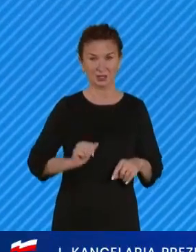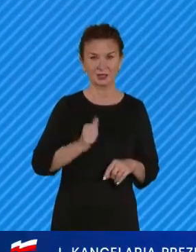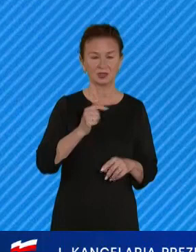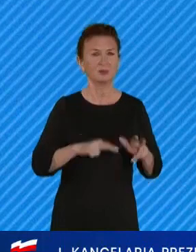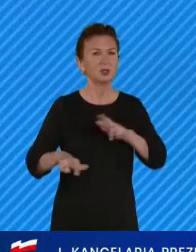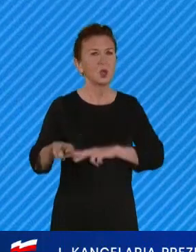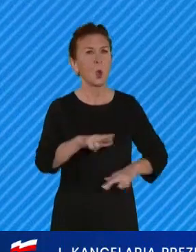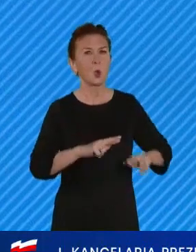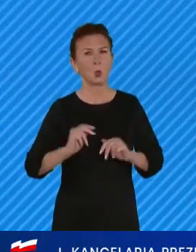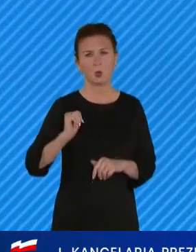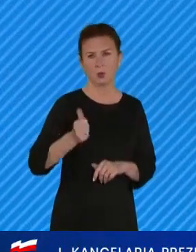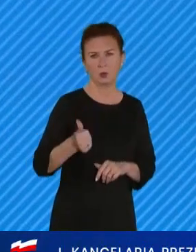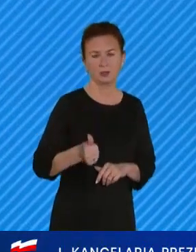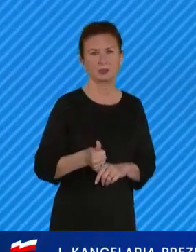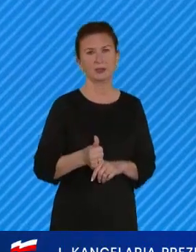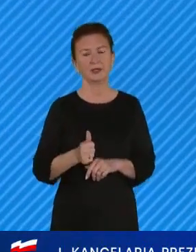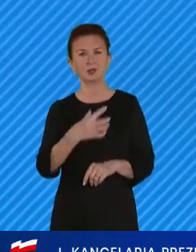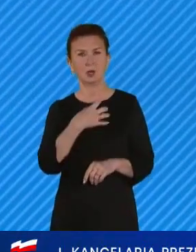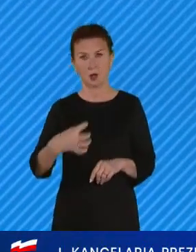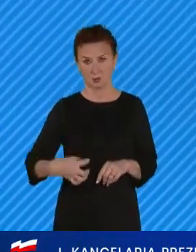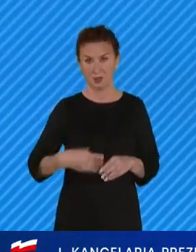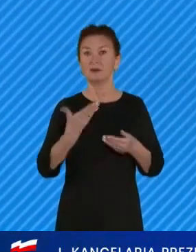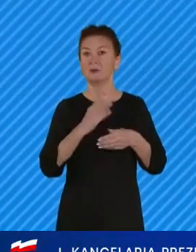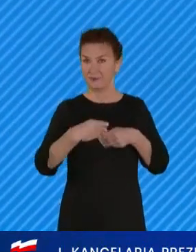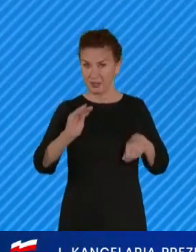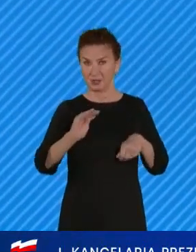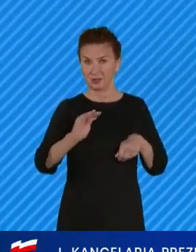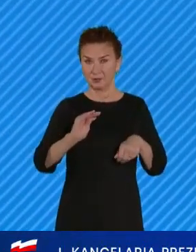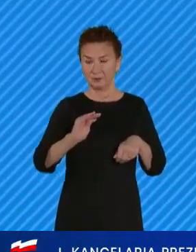ruch turystyczny, ruch w gospodarce był większy.